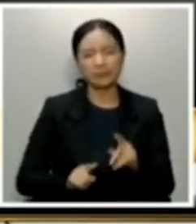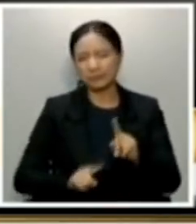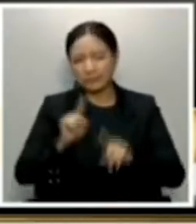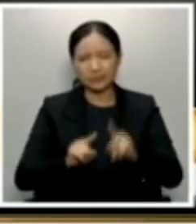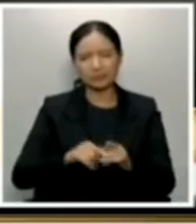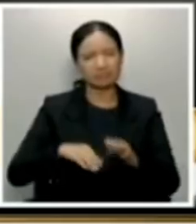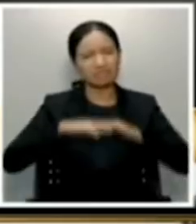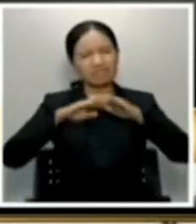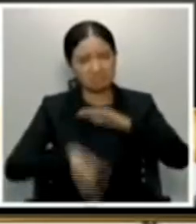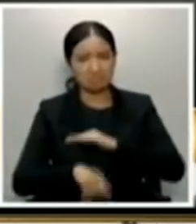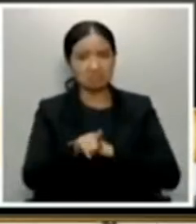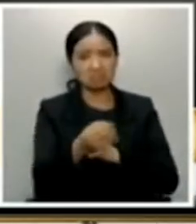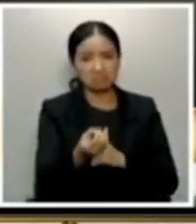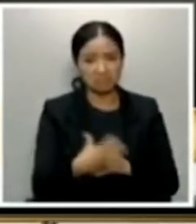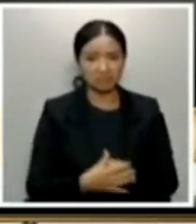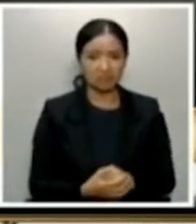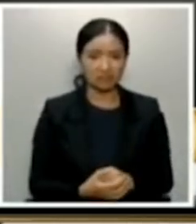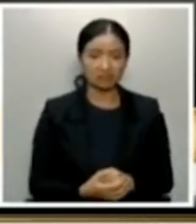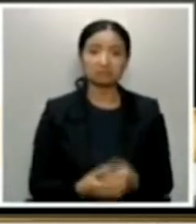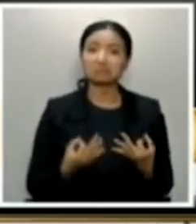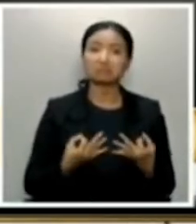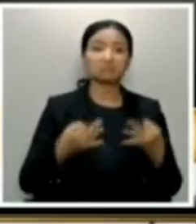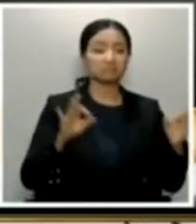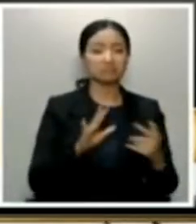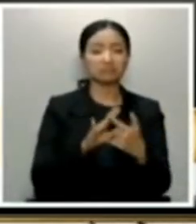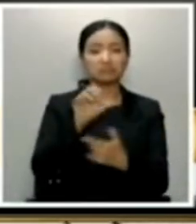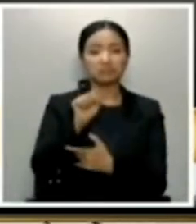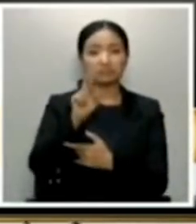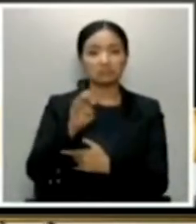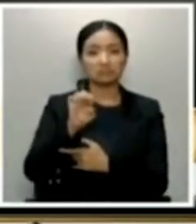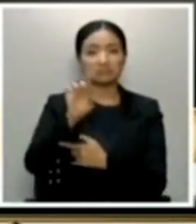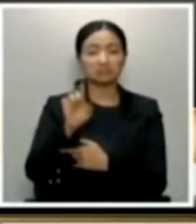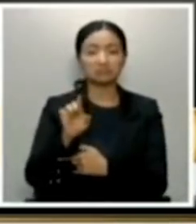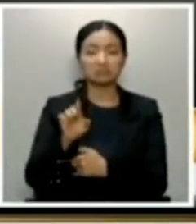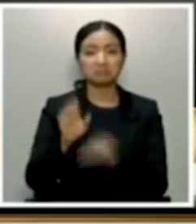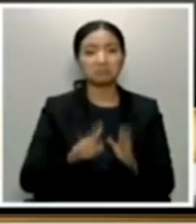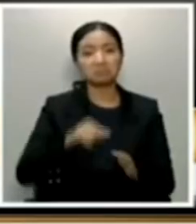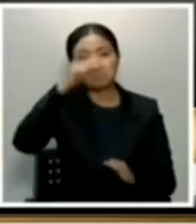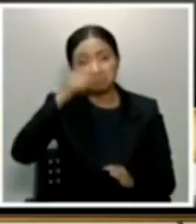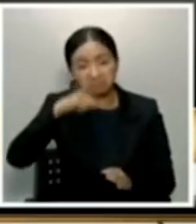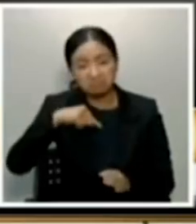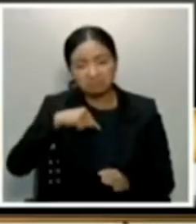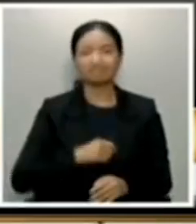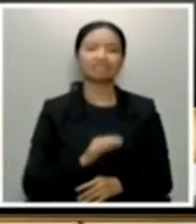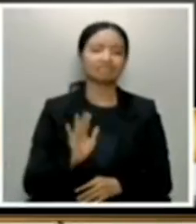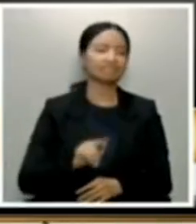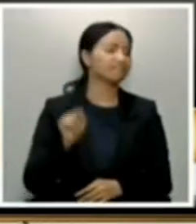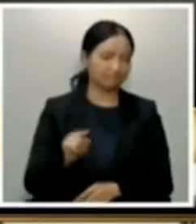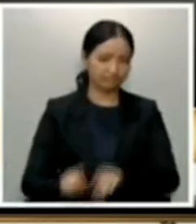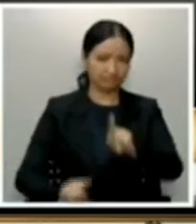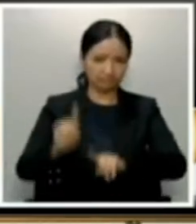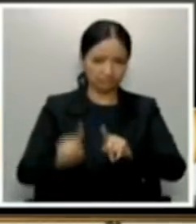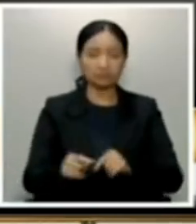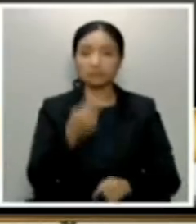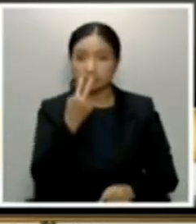ฐานโลกแบบนี้ท่านจะบอกว่าเป็นเสรีภาพสื่อแบบไทยๆหรอคะไม่ใช่ค่ะนี่คือตัวชี้วัดสะ